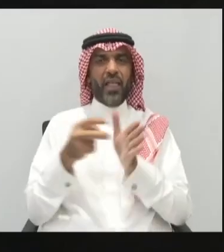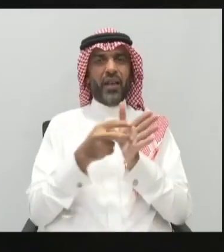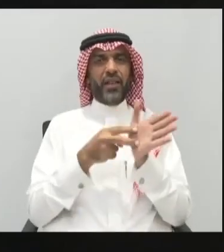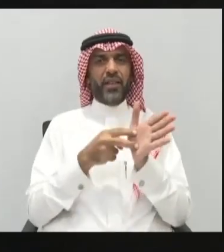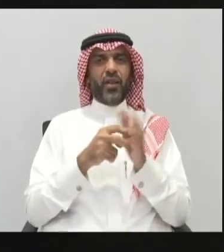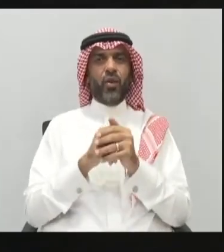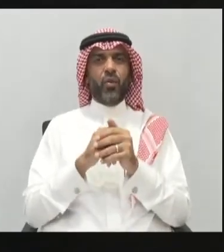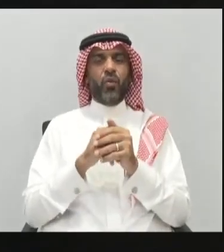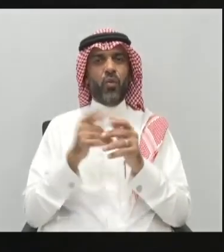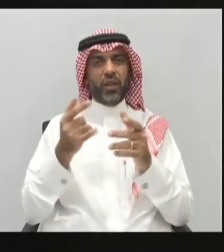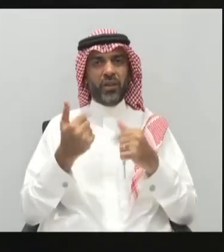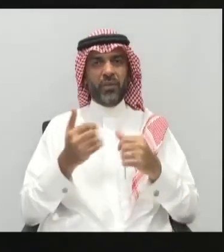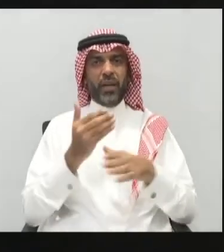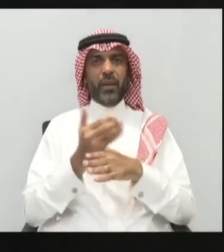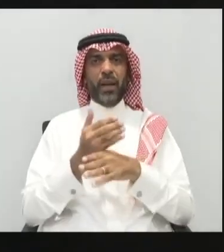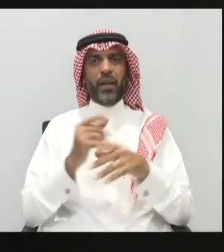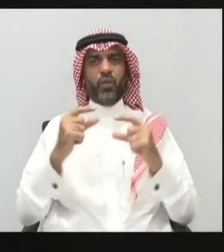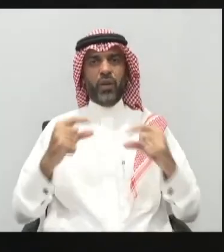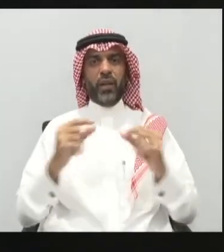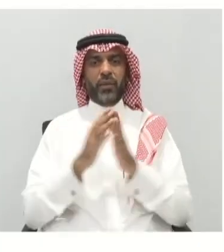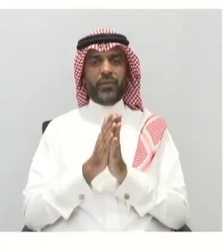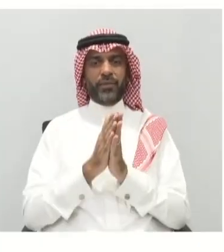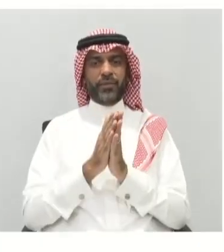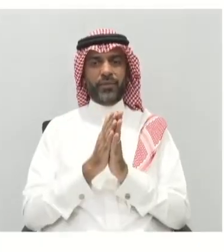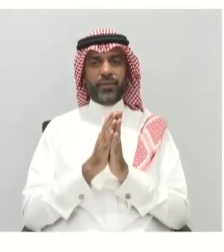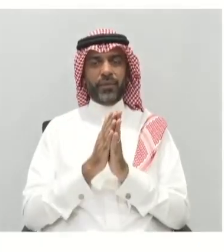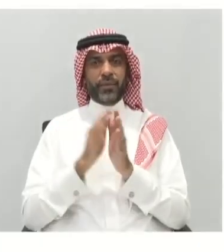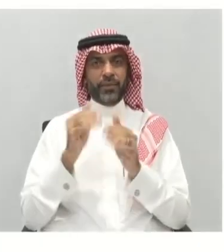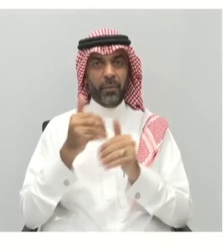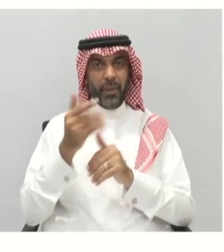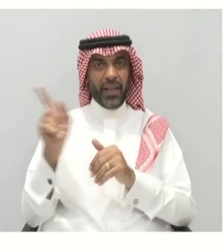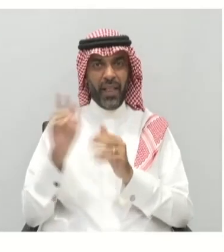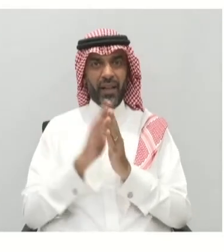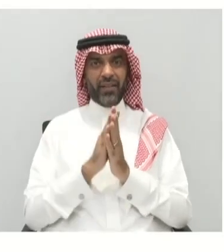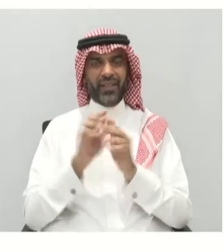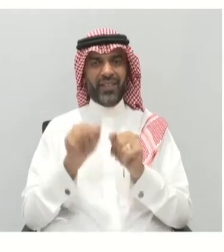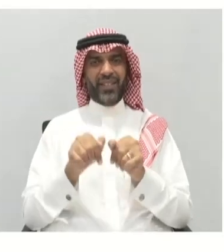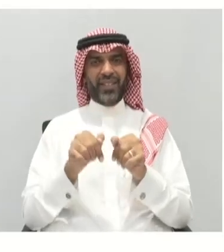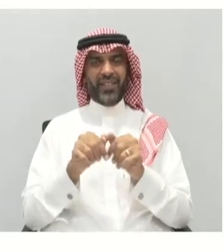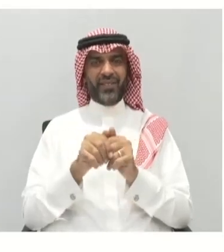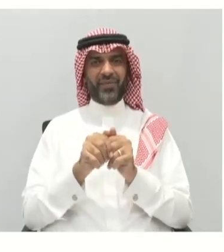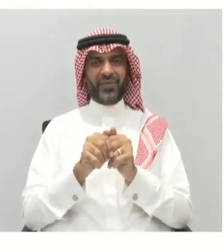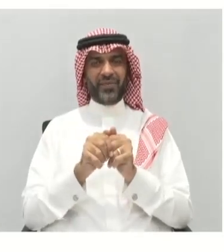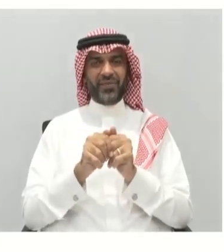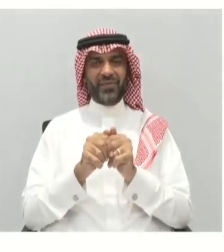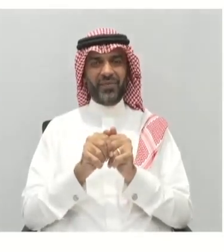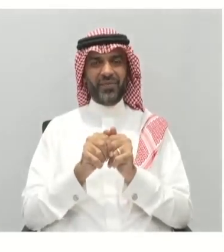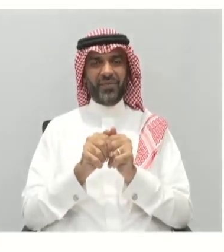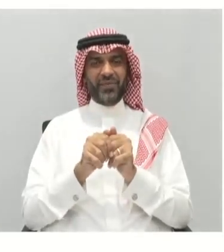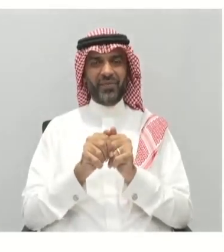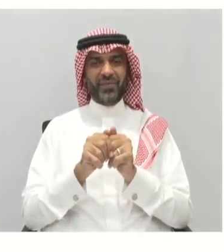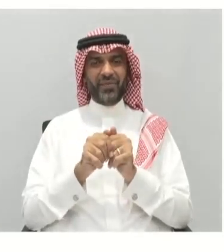وناتي ببراهين ايضا طيب بعد هذه الفقره نكون باذن الله تعالى